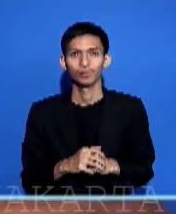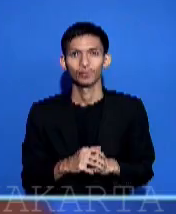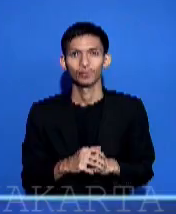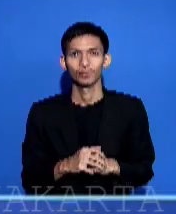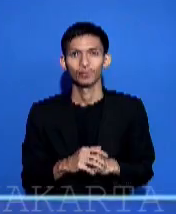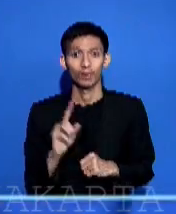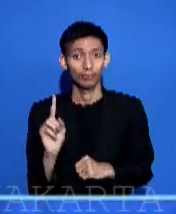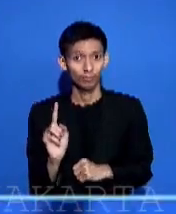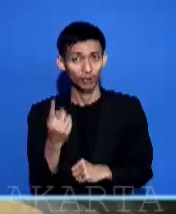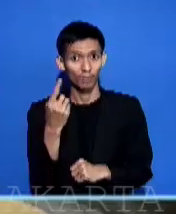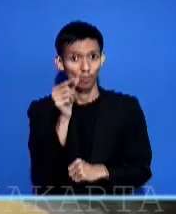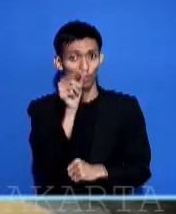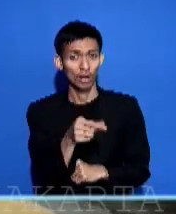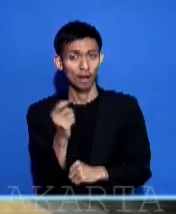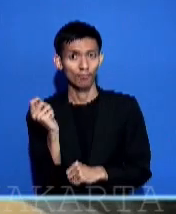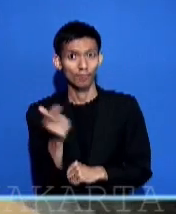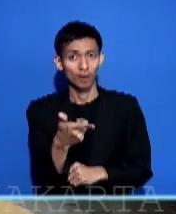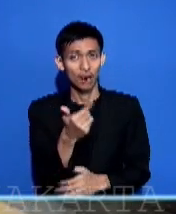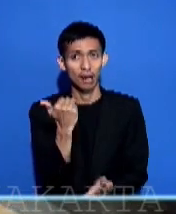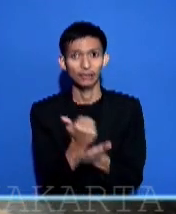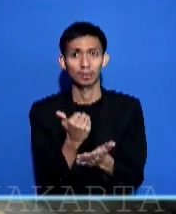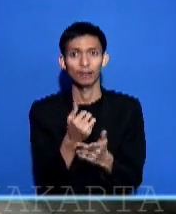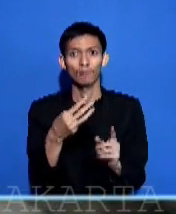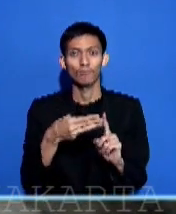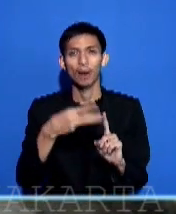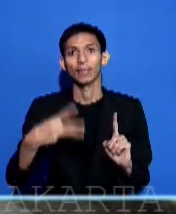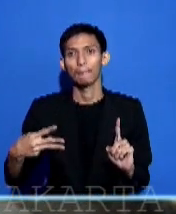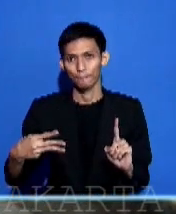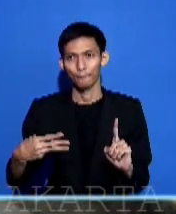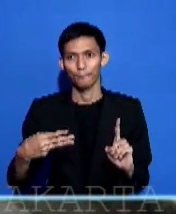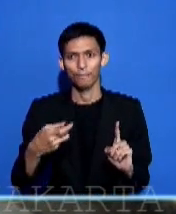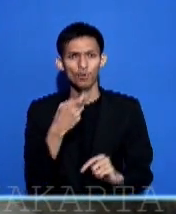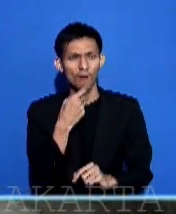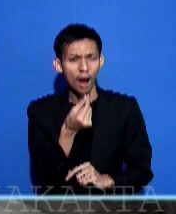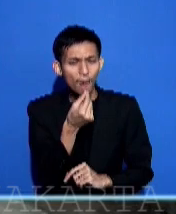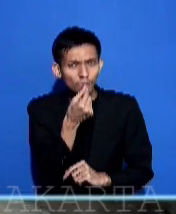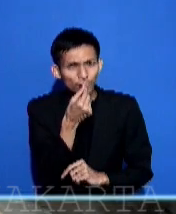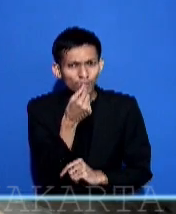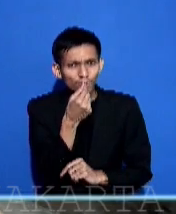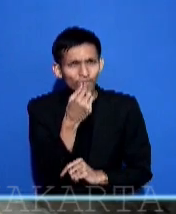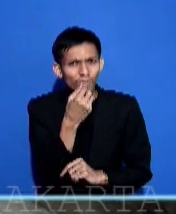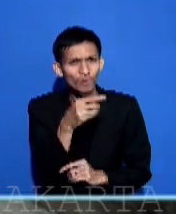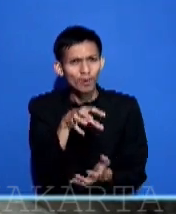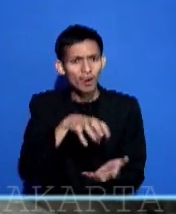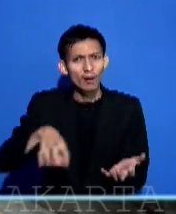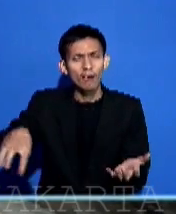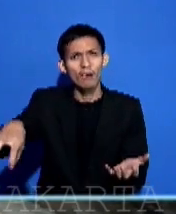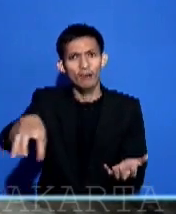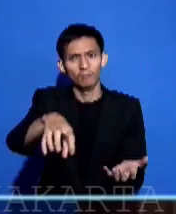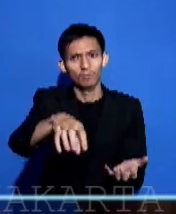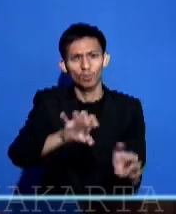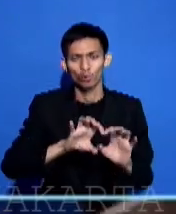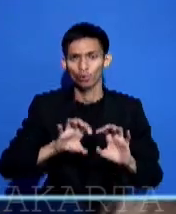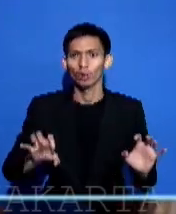Salah seorang pembeli dari Batam, Suyadi, mengaku setelah mencoba buah durian di beberapa lokasi, durian Candi Mulyo lah